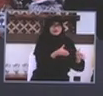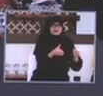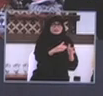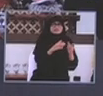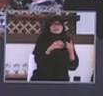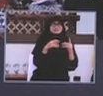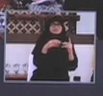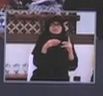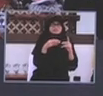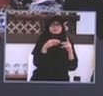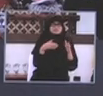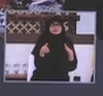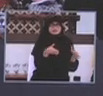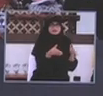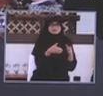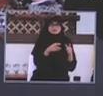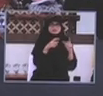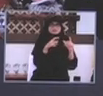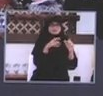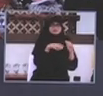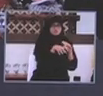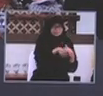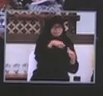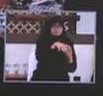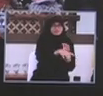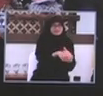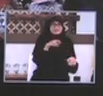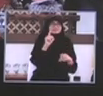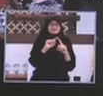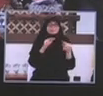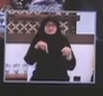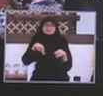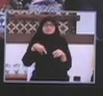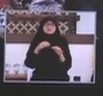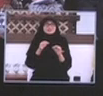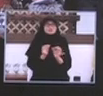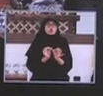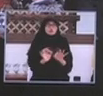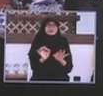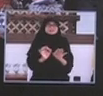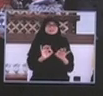kalau tadi itu sodetan, Pak. Kalau ini normalisasi kali ini pun. Ya.